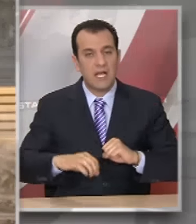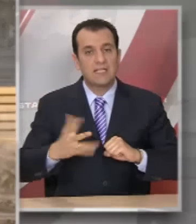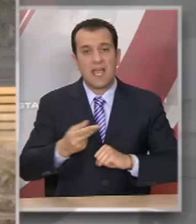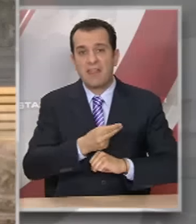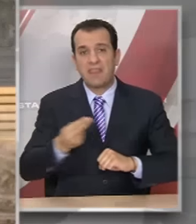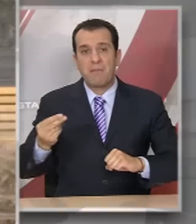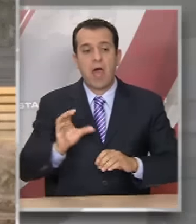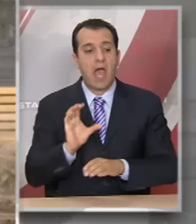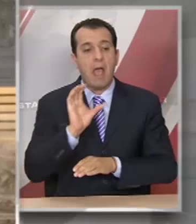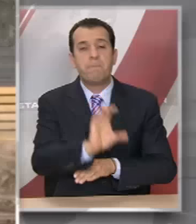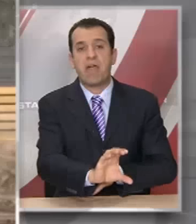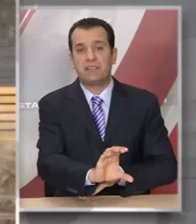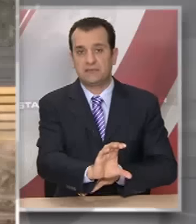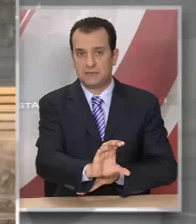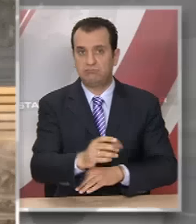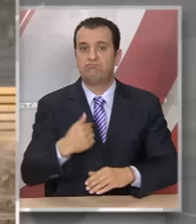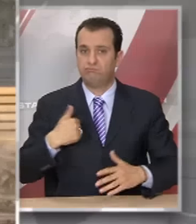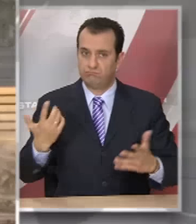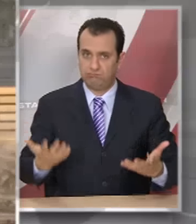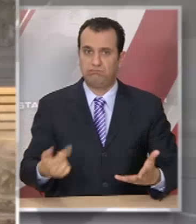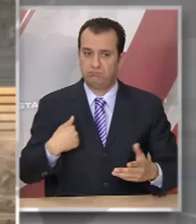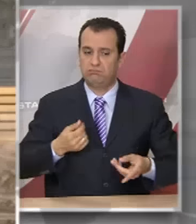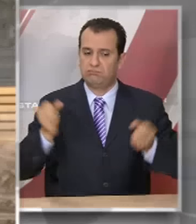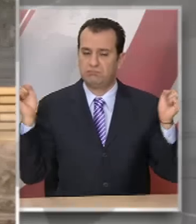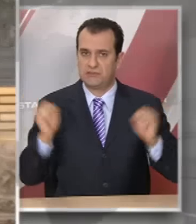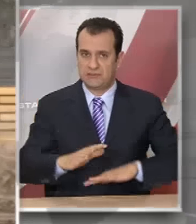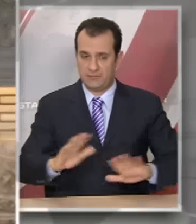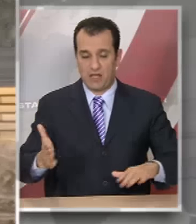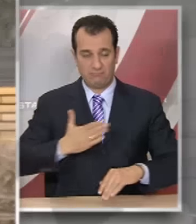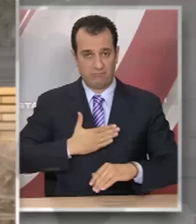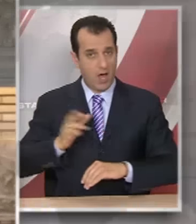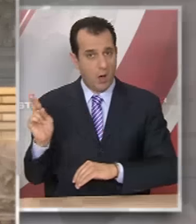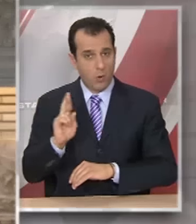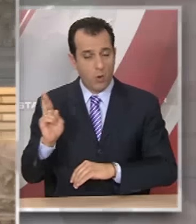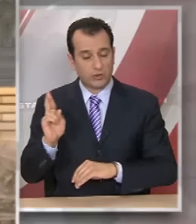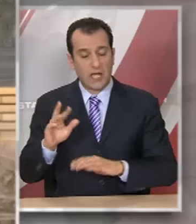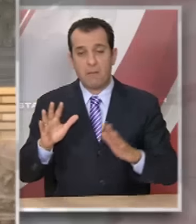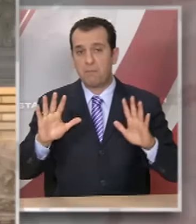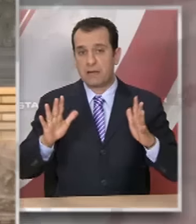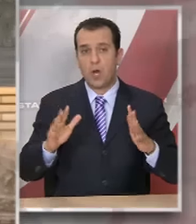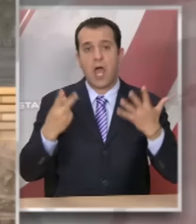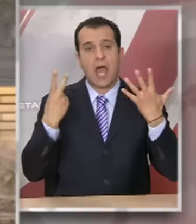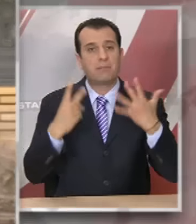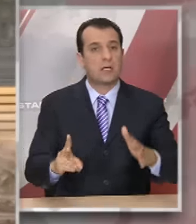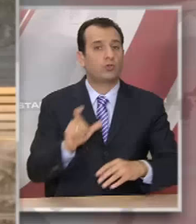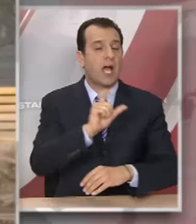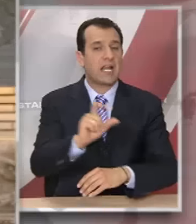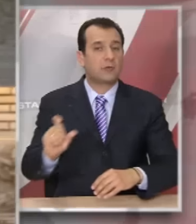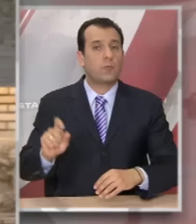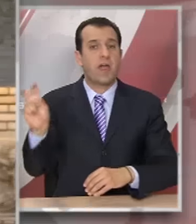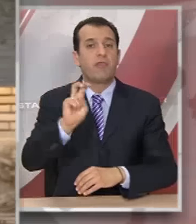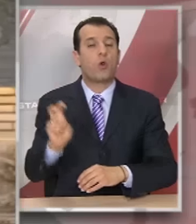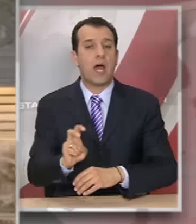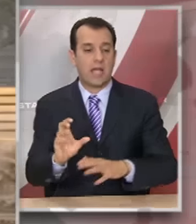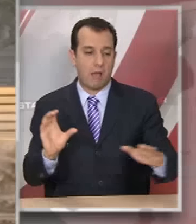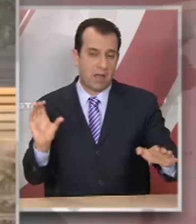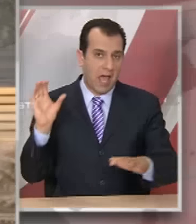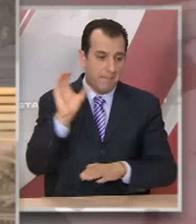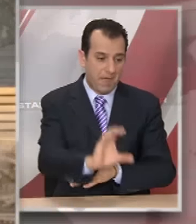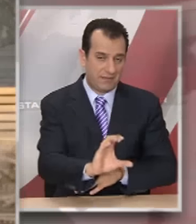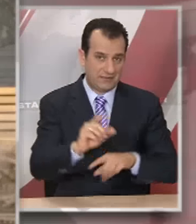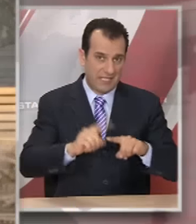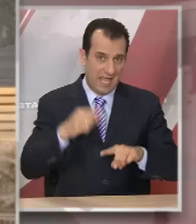των επενδύσεων. Από τη ρωσική πλευρά 700 εκατομμύρια δολάρια είναι οι επενδύσεις στην